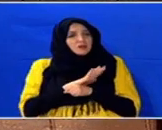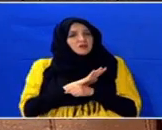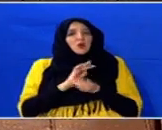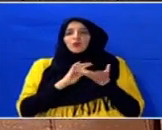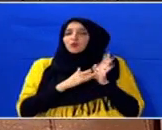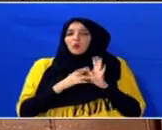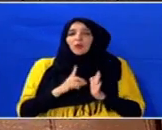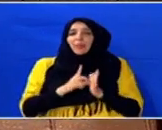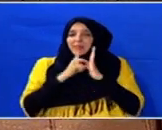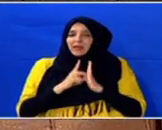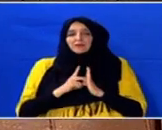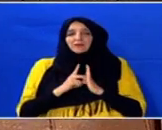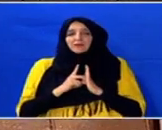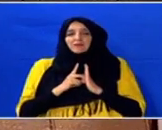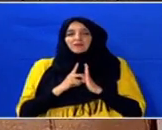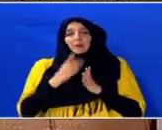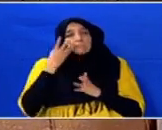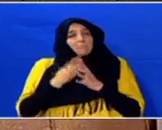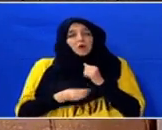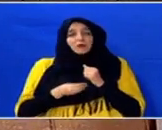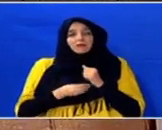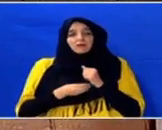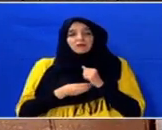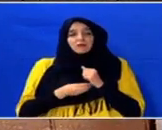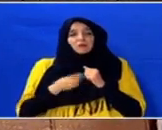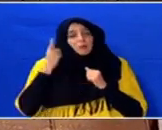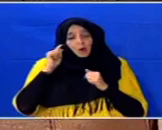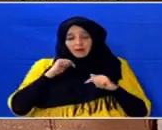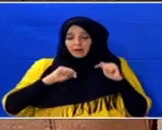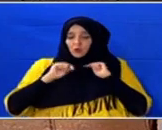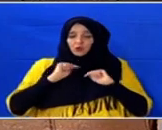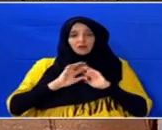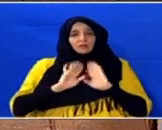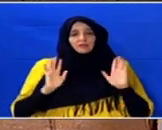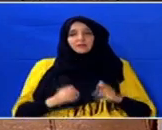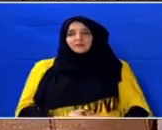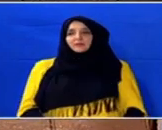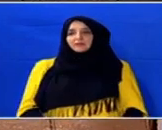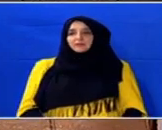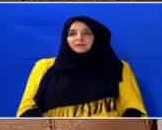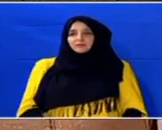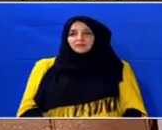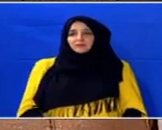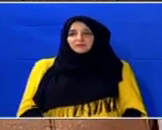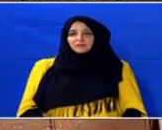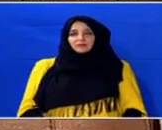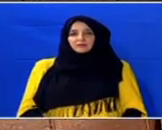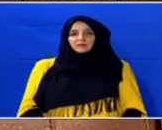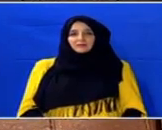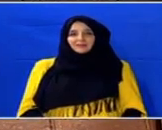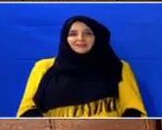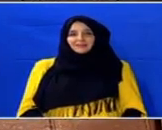تنهي تلك الأيام التي في ذمتها. بارك الله فيك. هذا هو، هذا هو